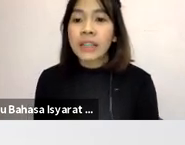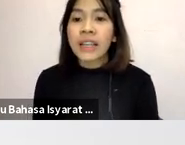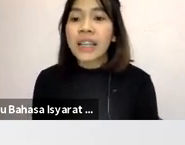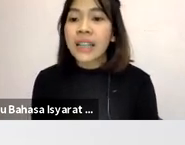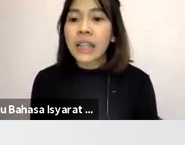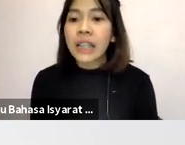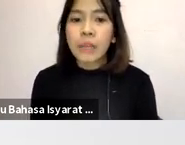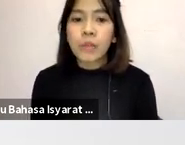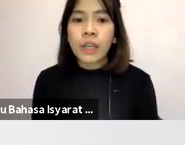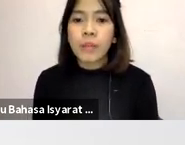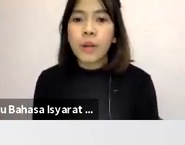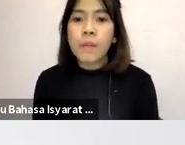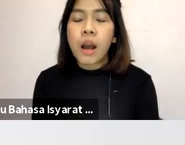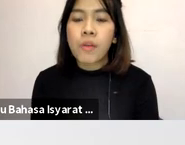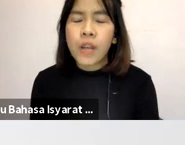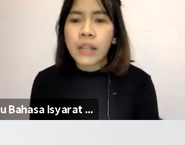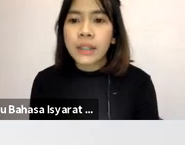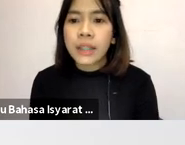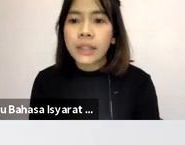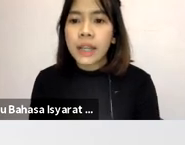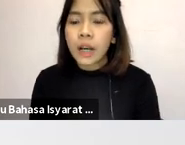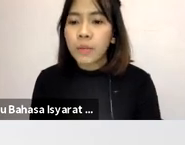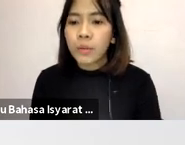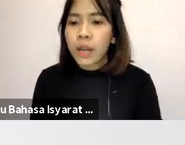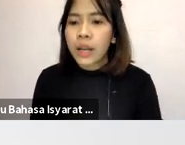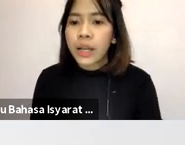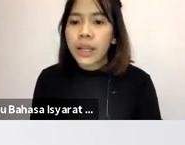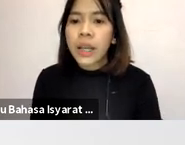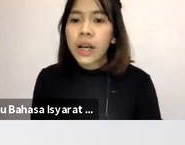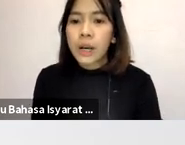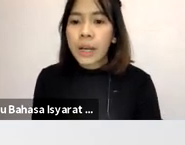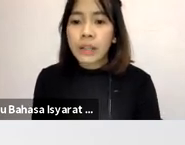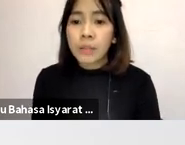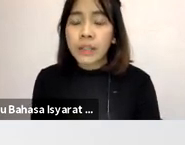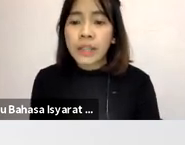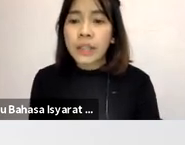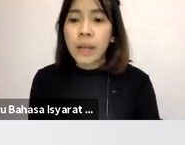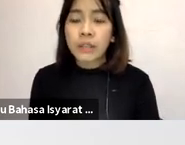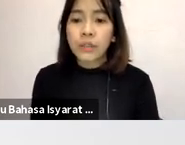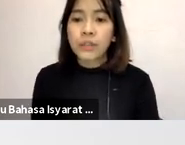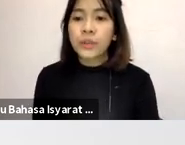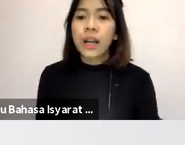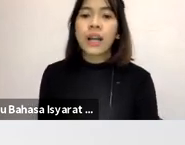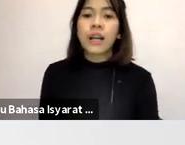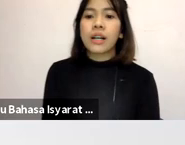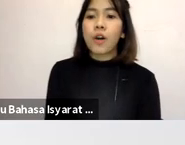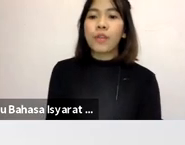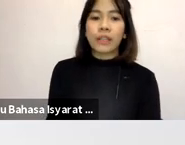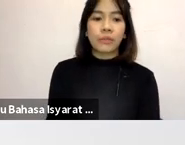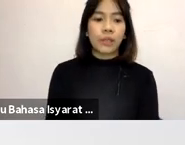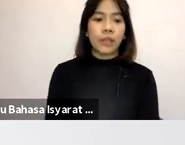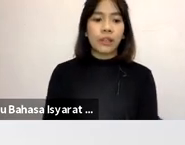disabilitas yang hingga saat ini dan belum mengakomodasi segala kebutuhan dari para disabilitas termasuk juga